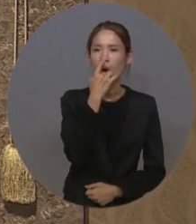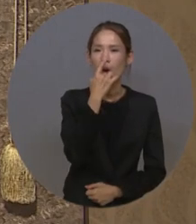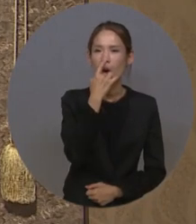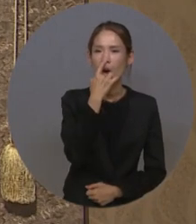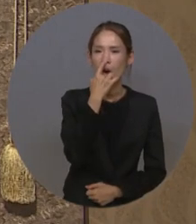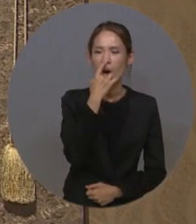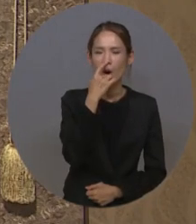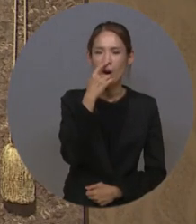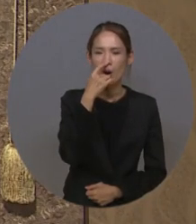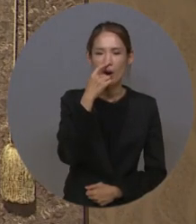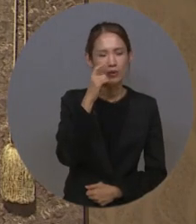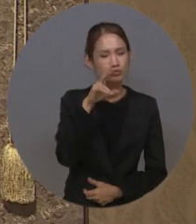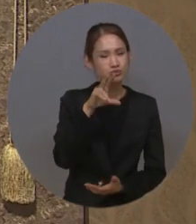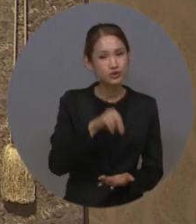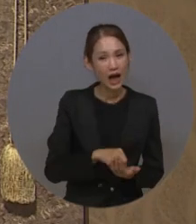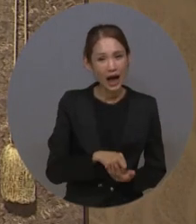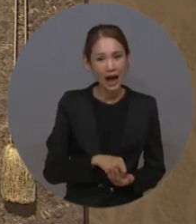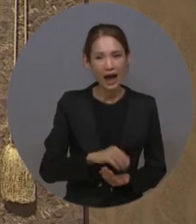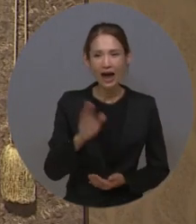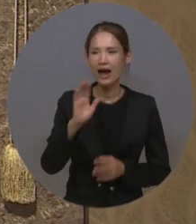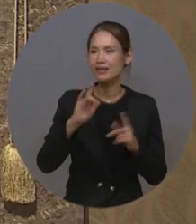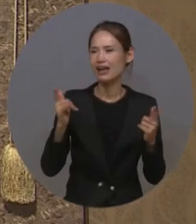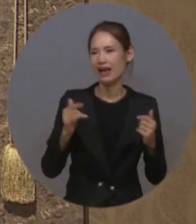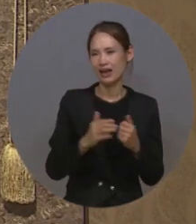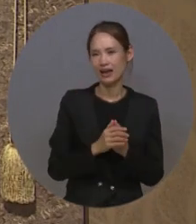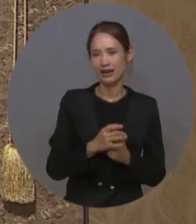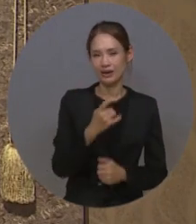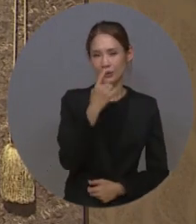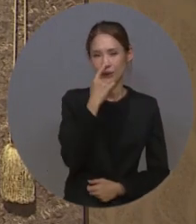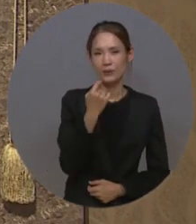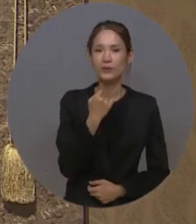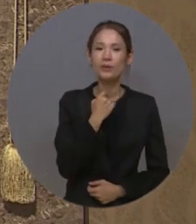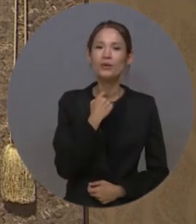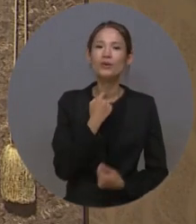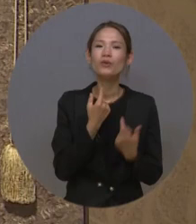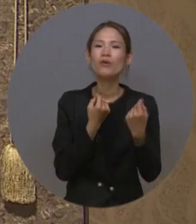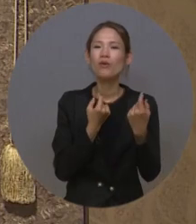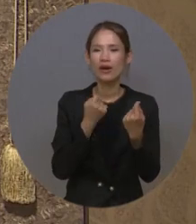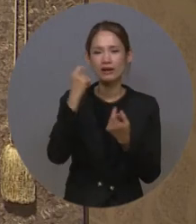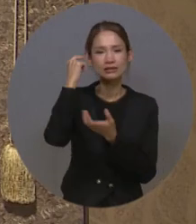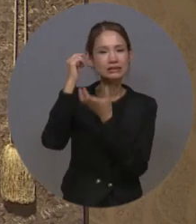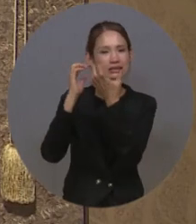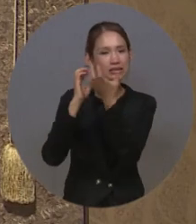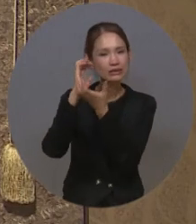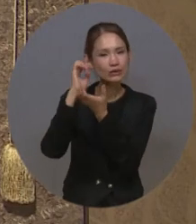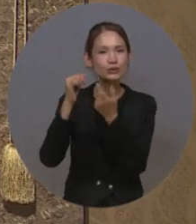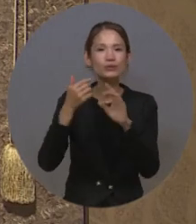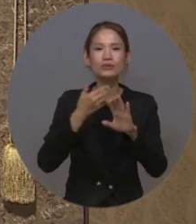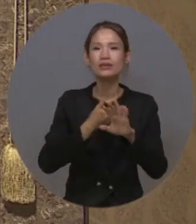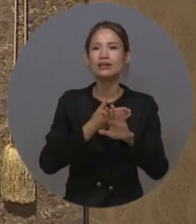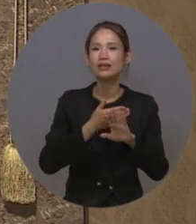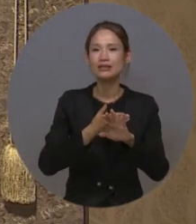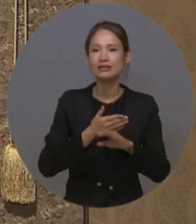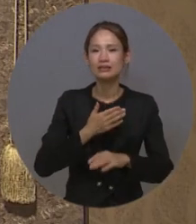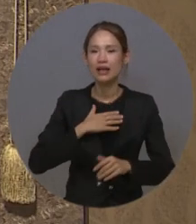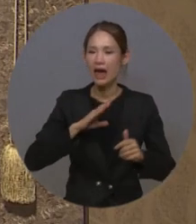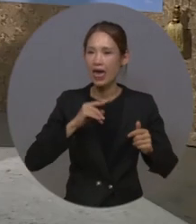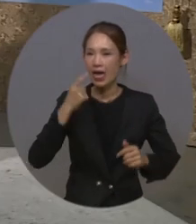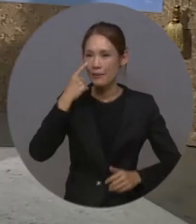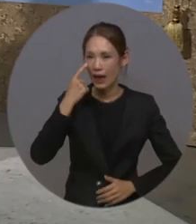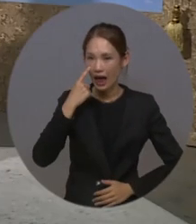아는데 코골이하고 목골이는 이게 똑같이 시끄러운 소리긴 한데 네. 전혀 달라요. 한번 흉내를 내볼까요?